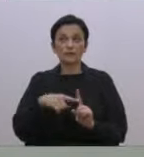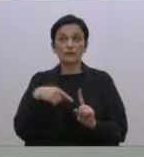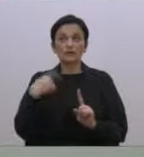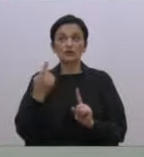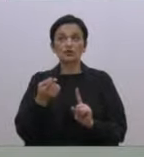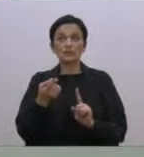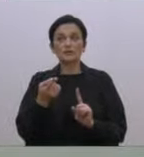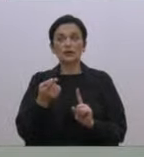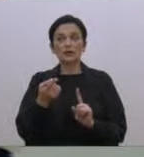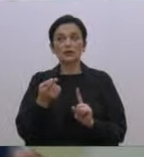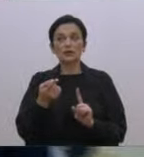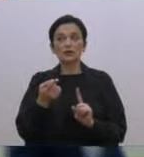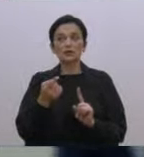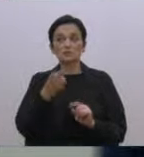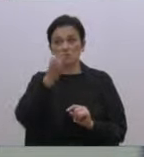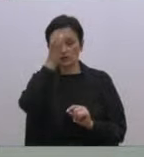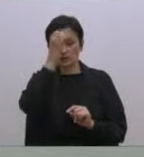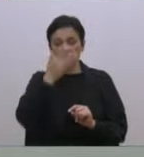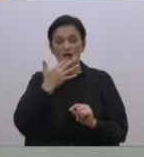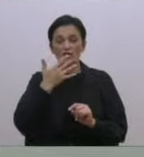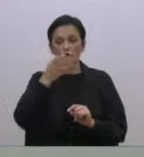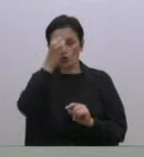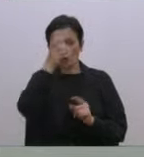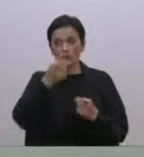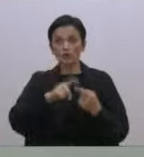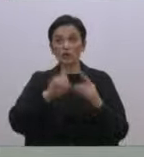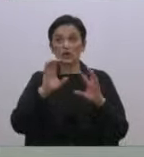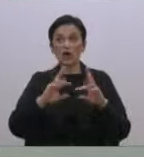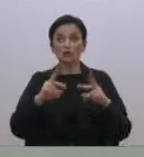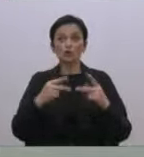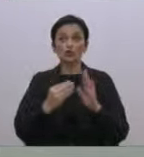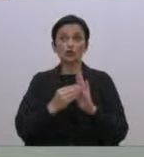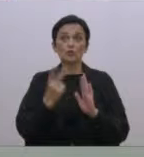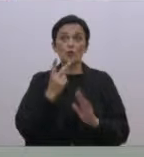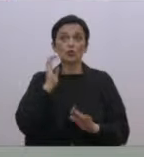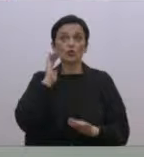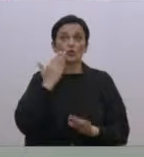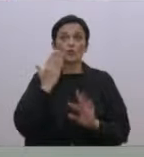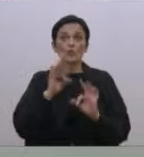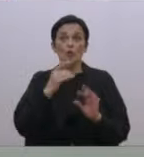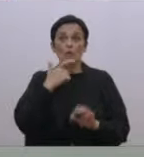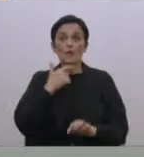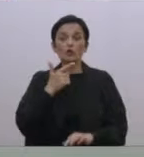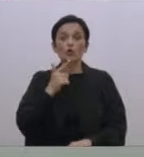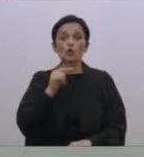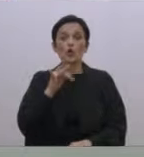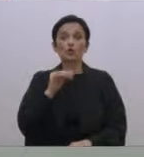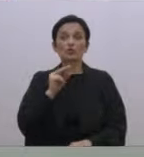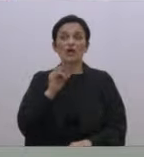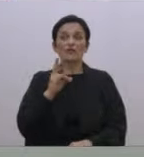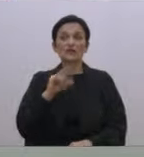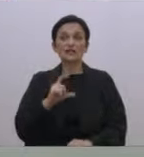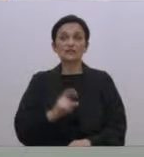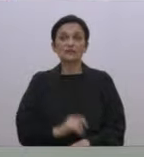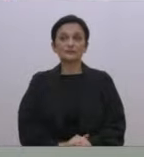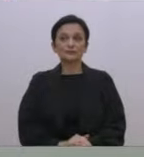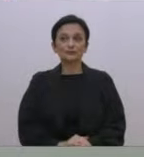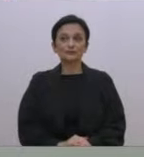შემდეგი მეცნიერებათა ეროვნული აკადემიის შესახებ კანონში ცვლილება მეორე მოსმენით მოხსენებელი ბატონი გიორგი ჩაკვეტაძე.